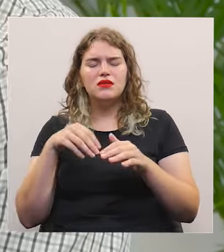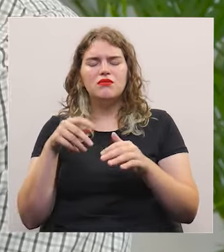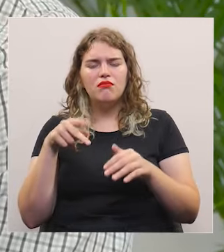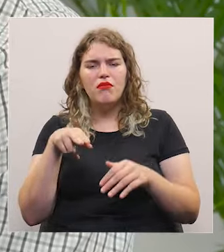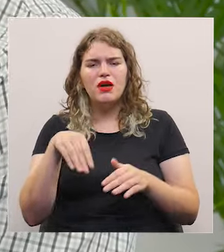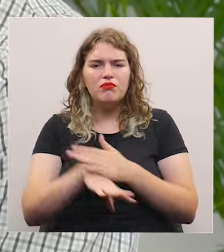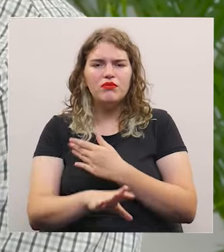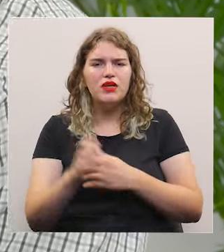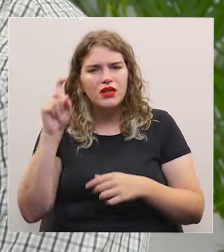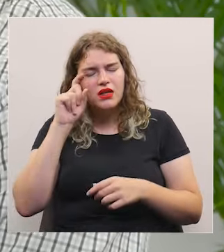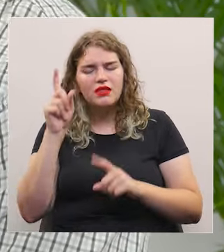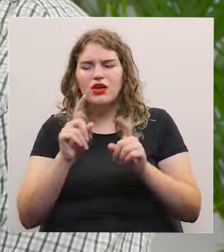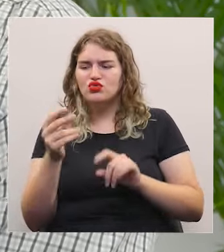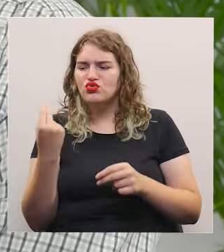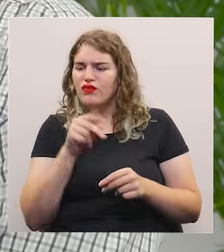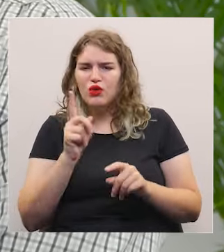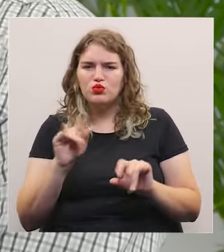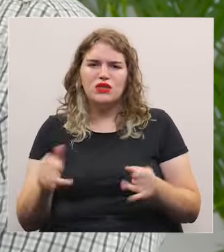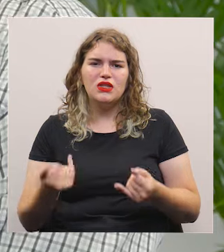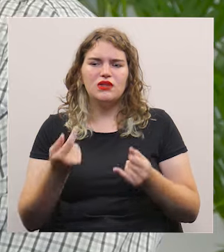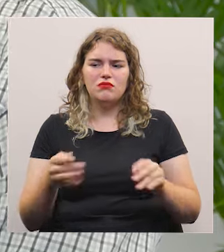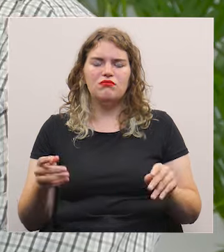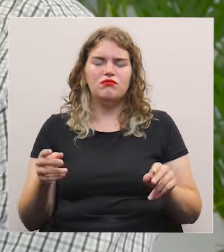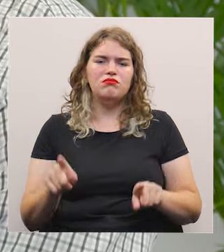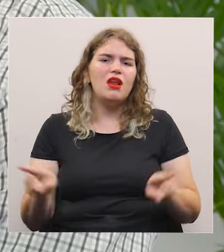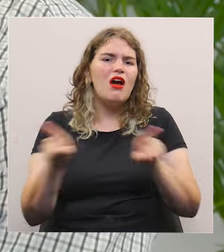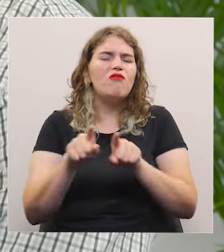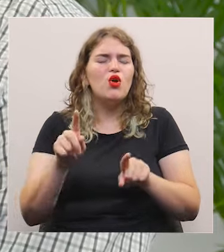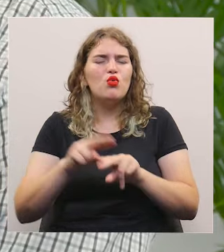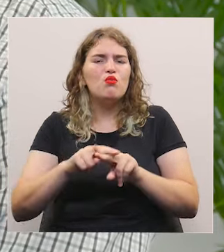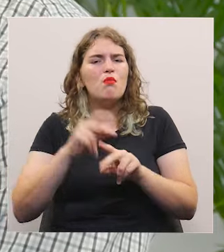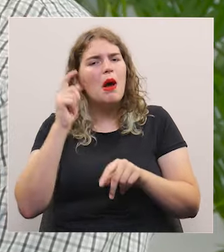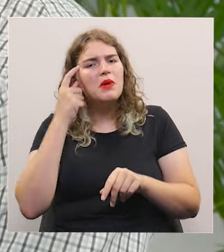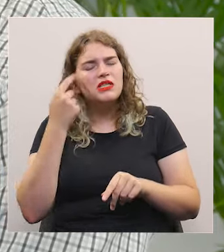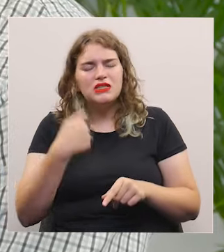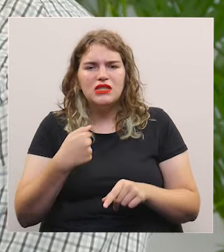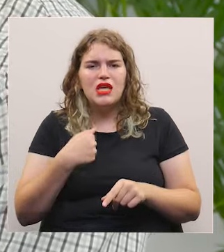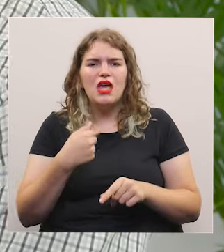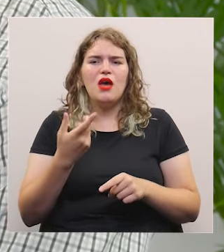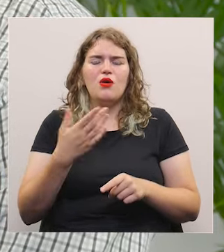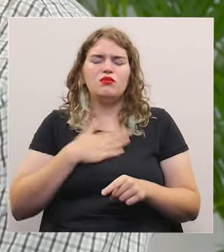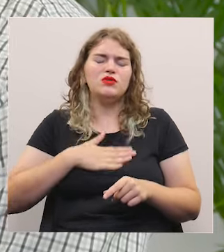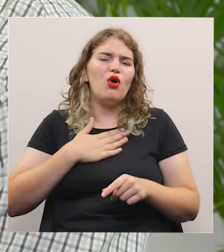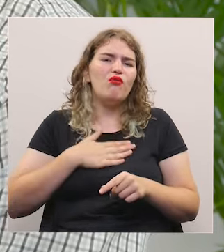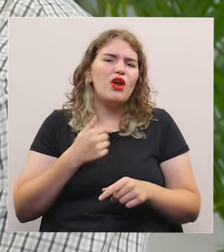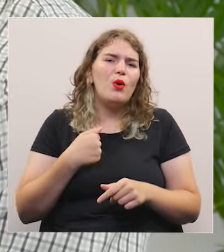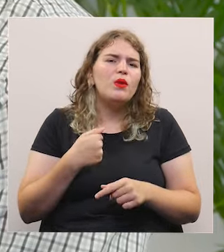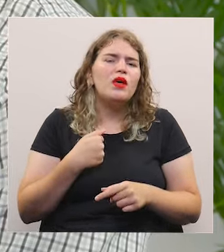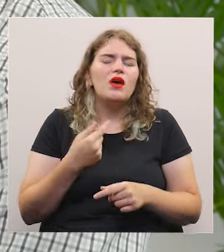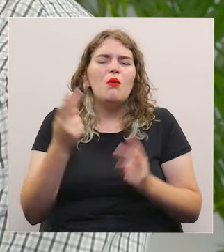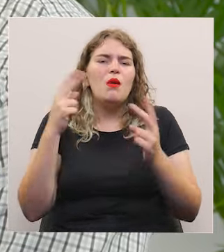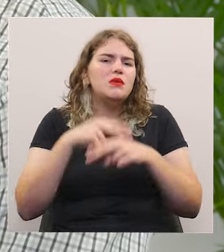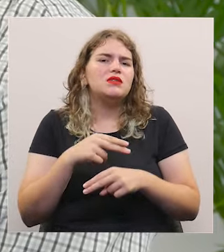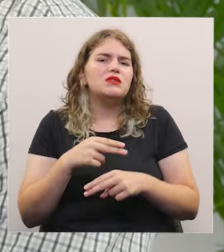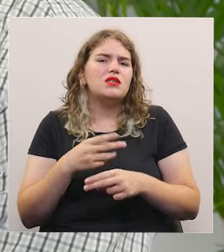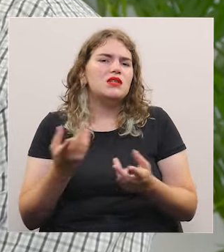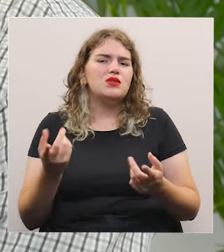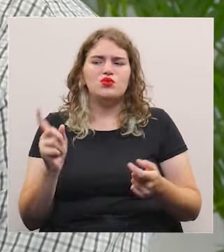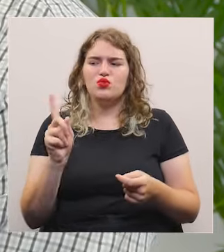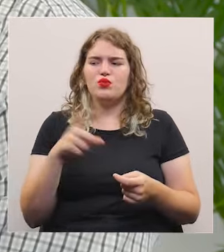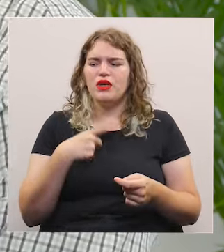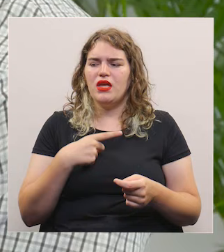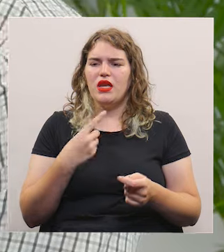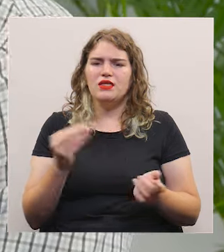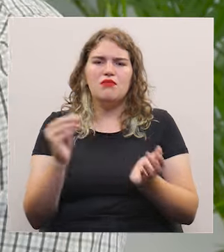am ales să înțeleg că dacă ceva nu se întâmplă în ritmul în care l-aș dori eu, am înțeles că